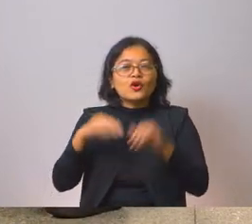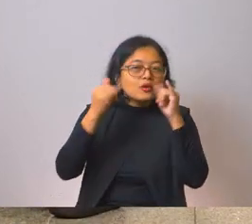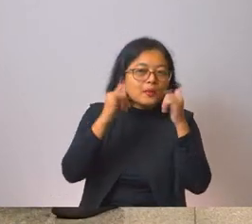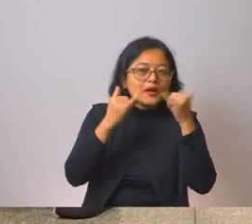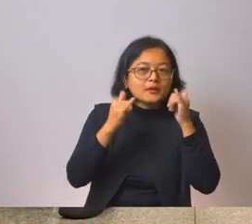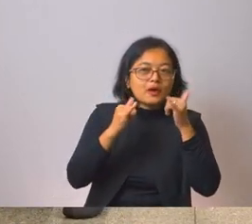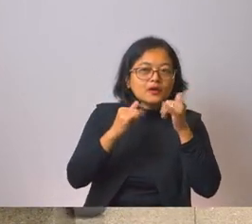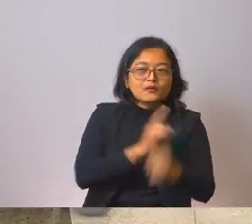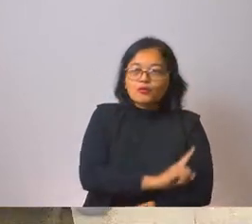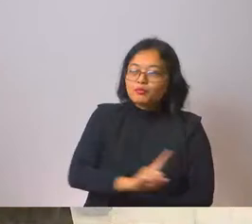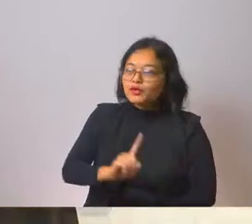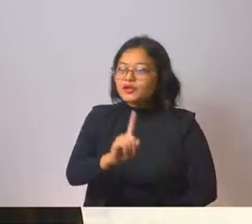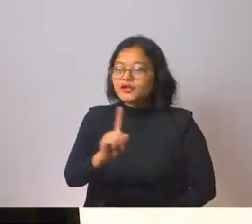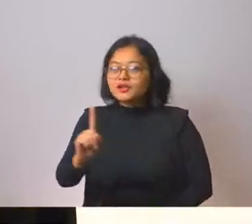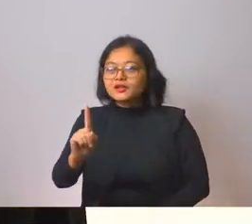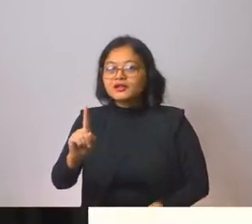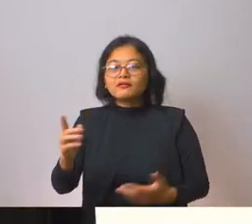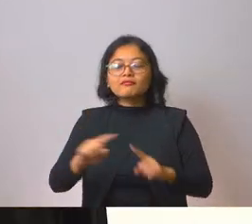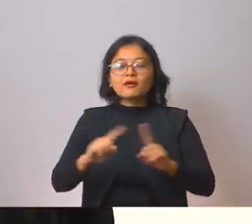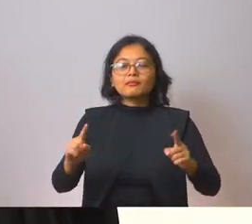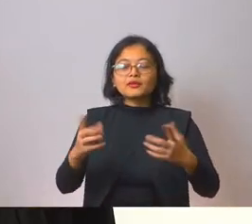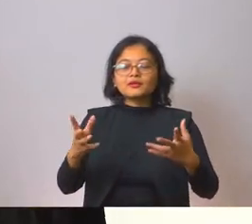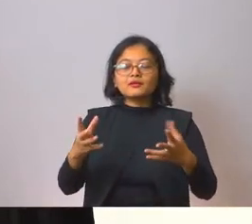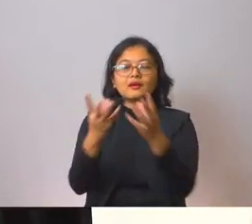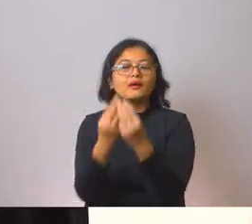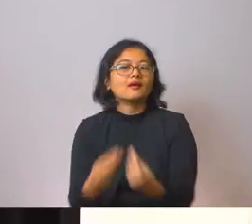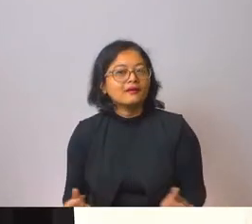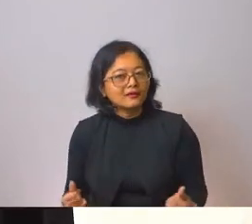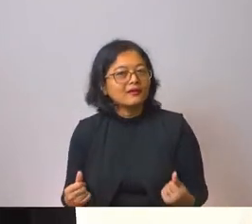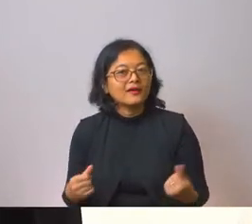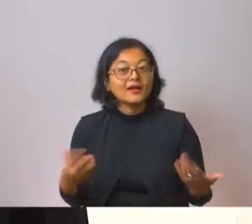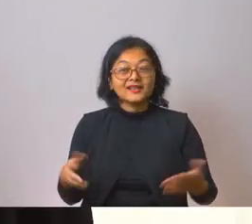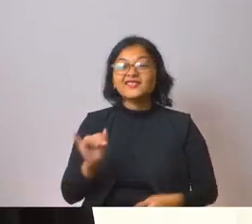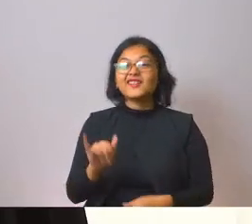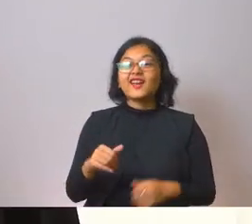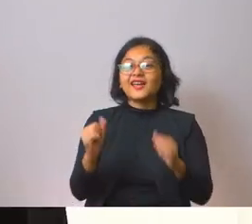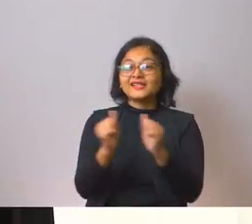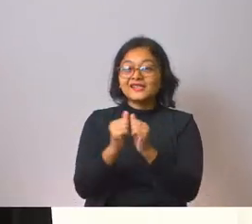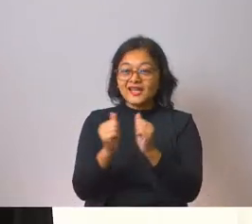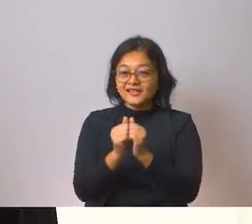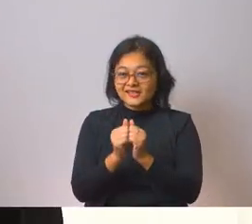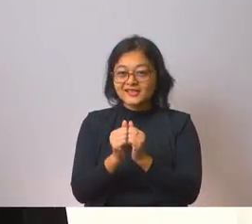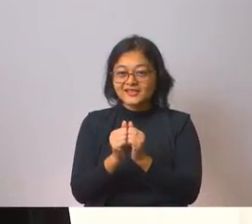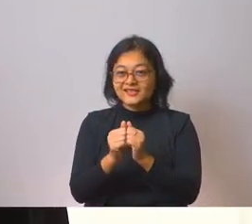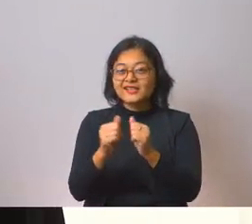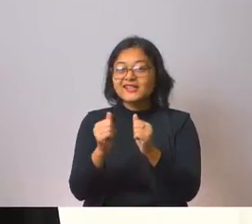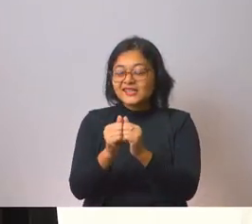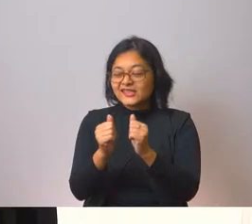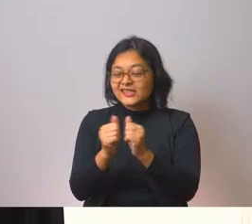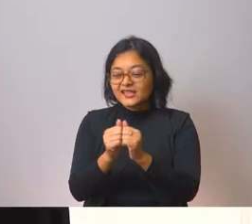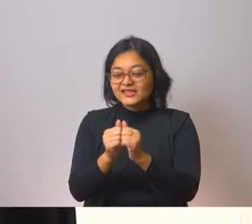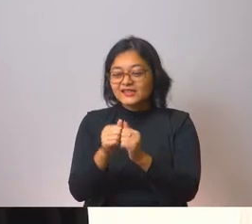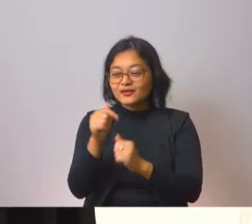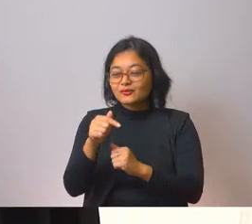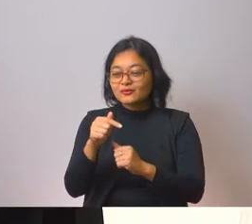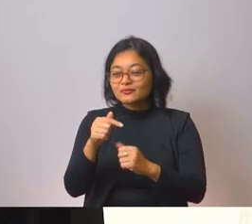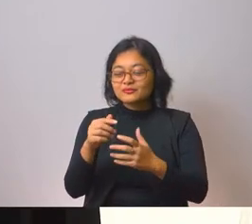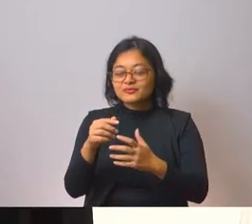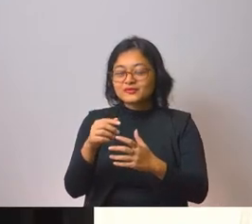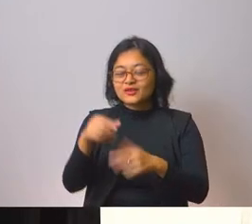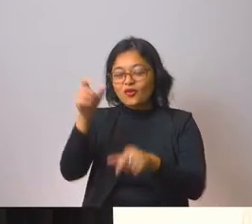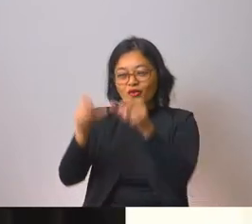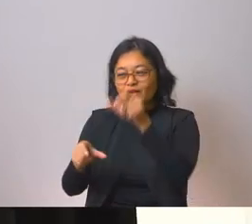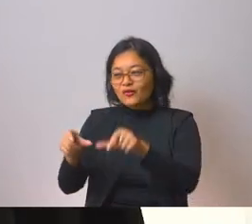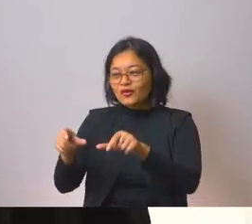bisa begitu banyak, janjinya orang dewasa bisa begitu banyak, tapi karena menganggap anak-anaknya enggak apa-apa deh anak-anak diganti donat